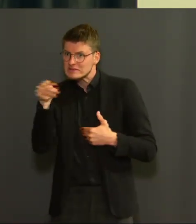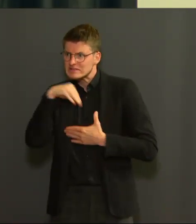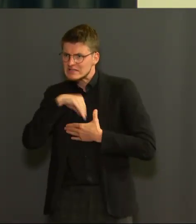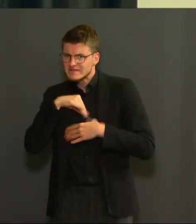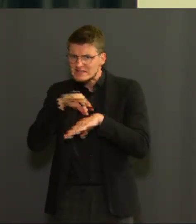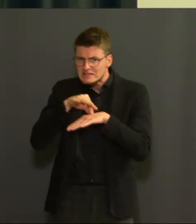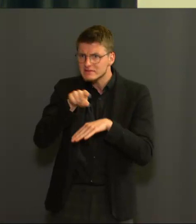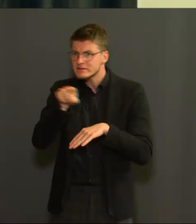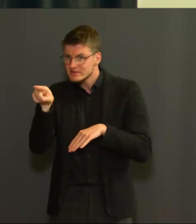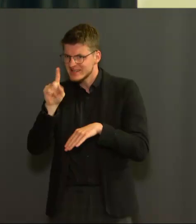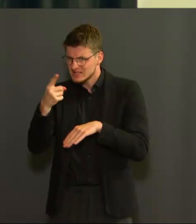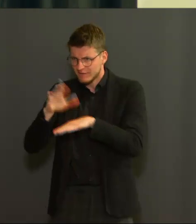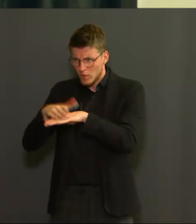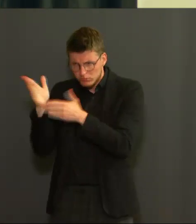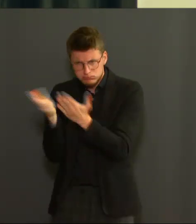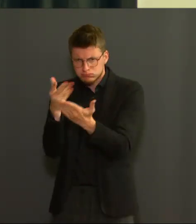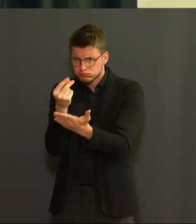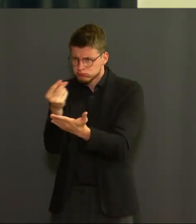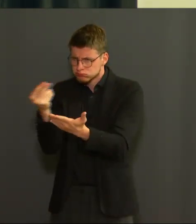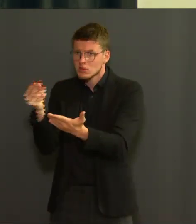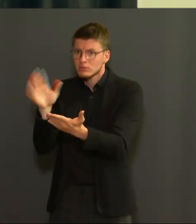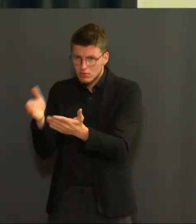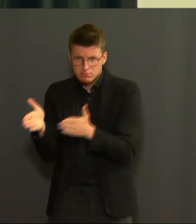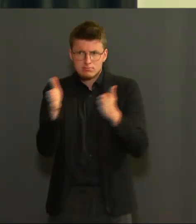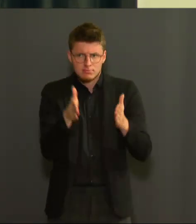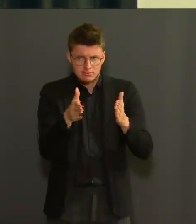het nut en de veiligheid van vaccinatie.